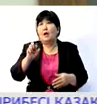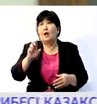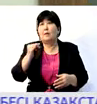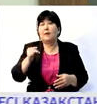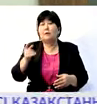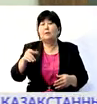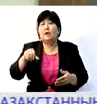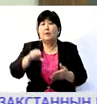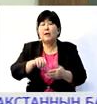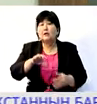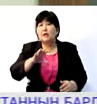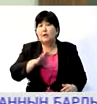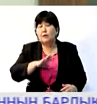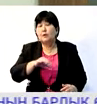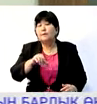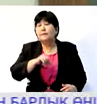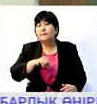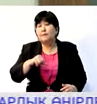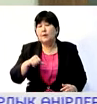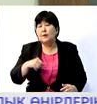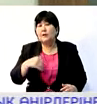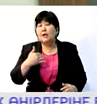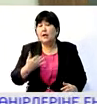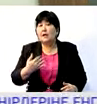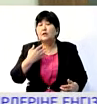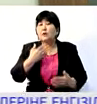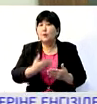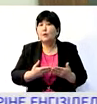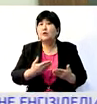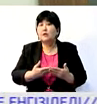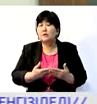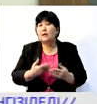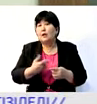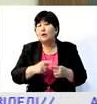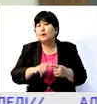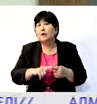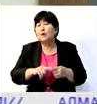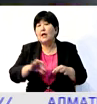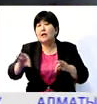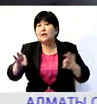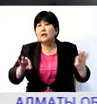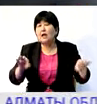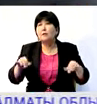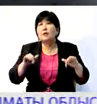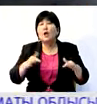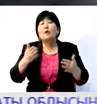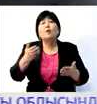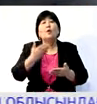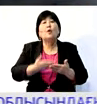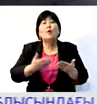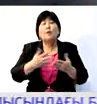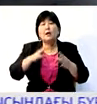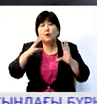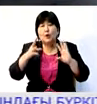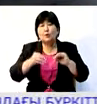басында болдық, сол өзі қазығын көрсетіп, со замер жүргізілді. Бұл мәселенің